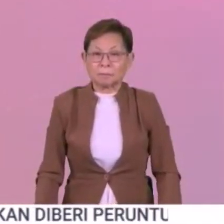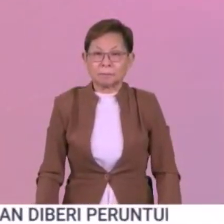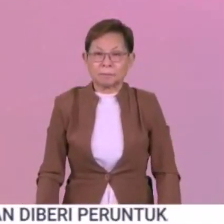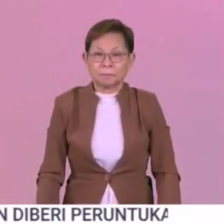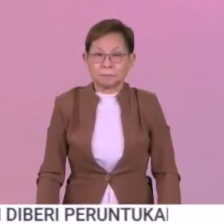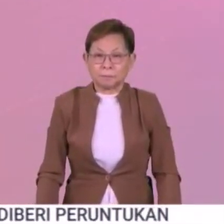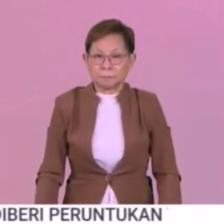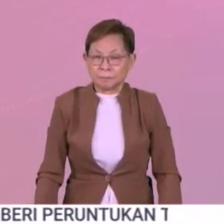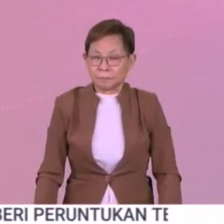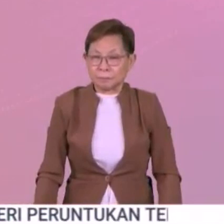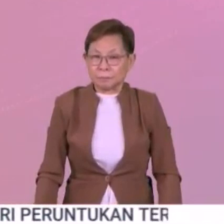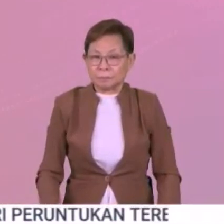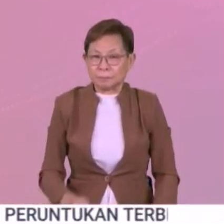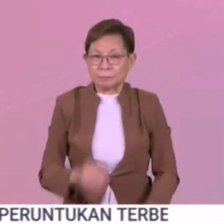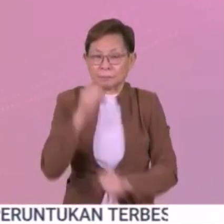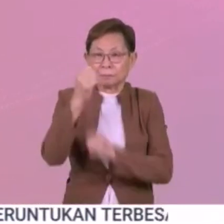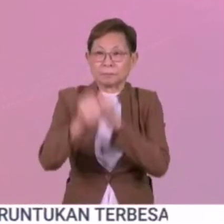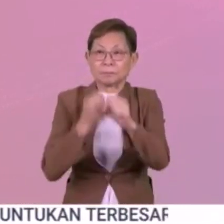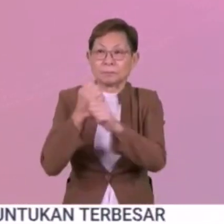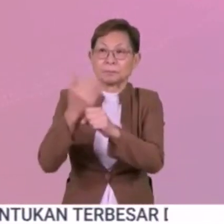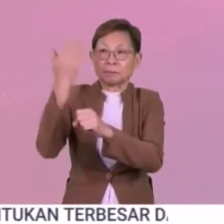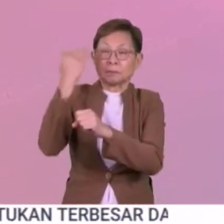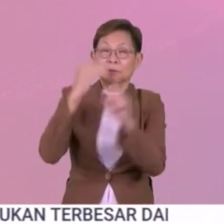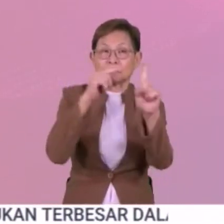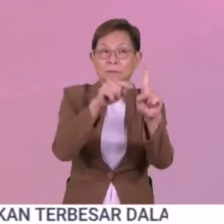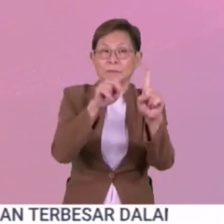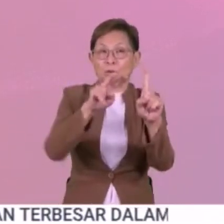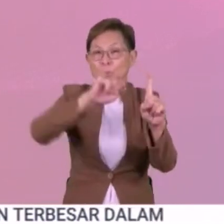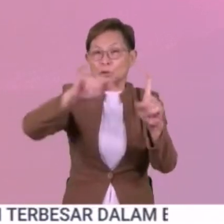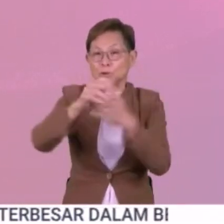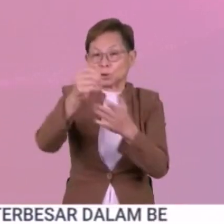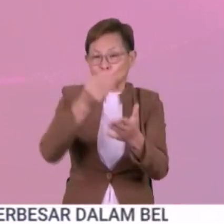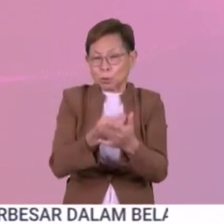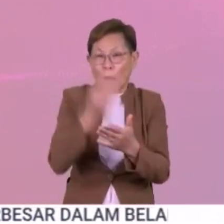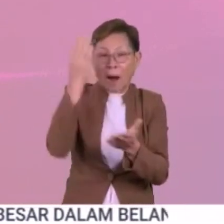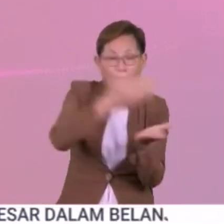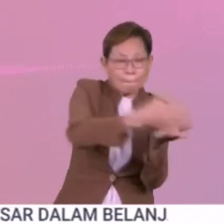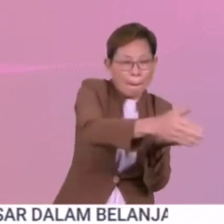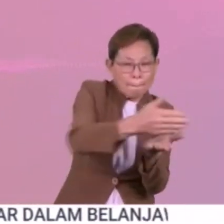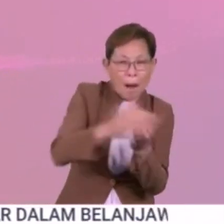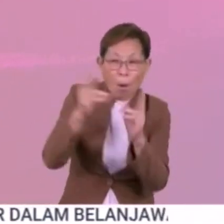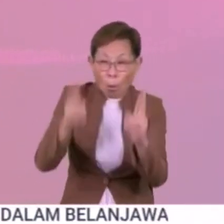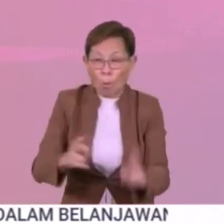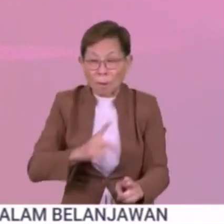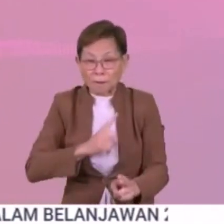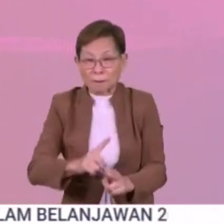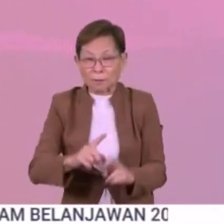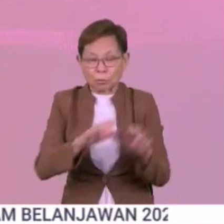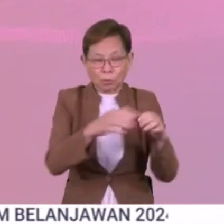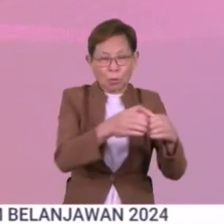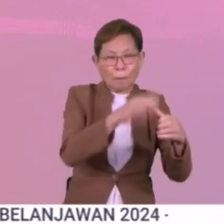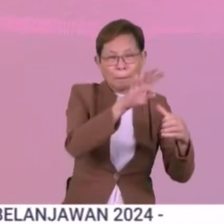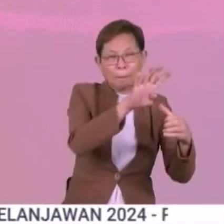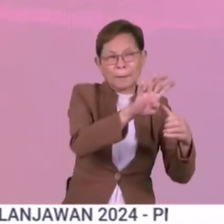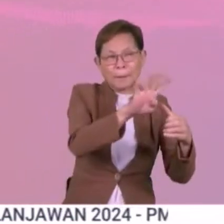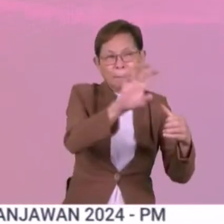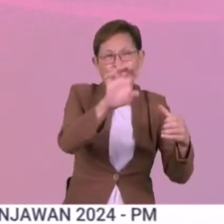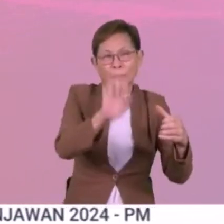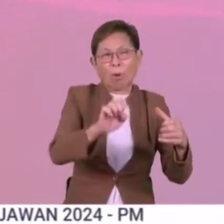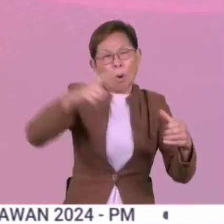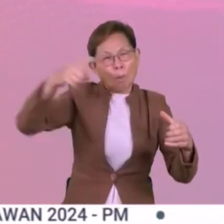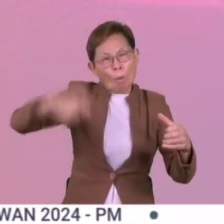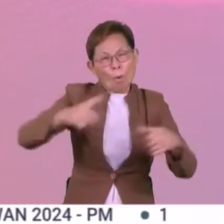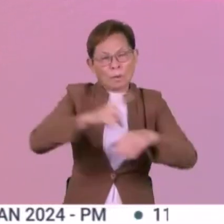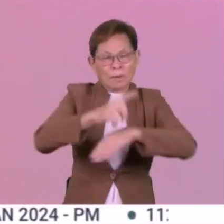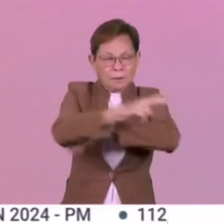Kutipan fidyah di Melaka tahun lalu yang masih berbaki 1.2 juta ringgit akan diagihkan kepada umat Islam kategori B40 yang memerlukan di